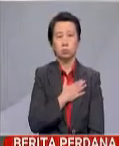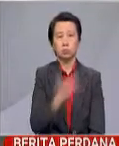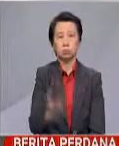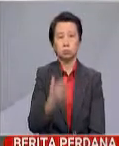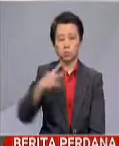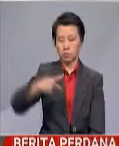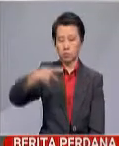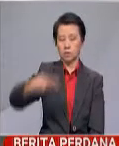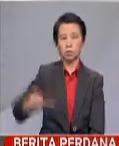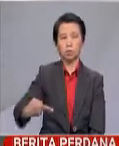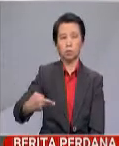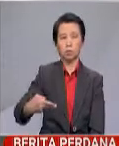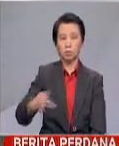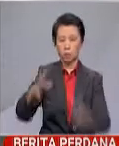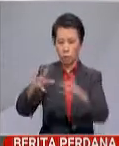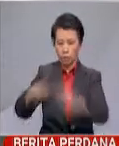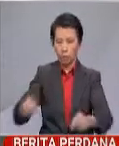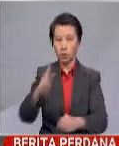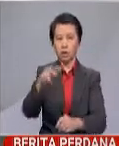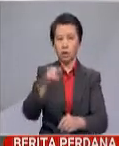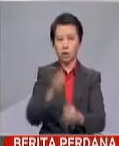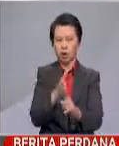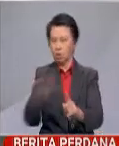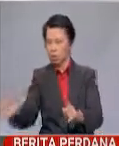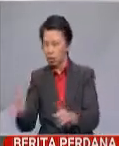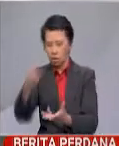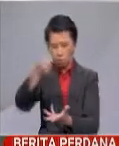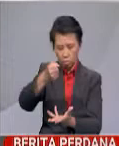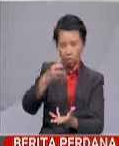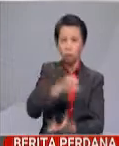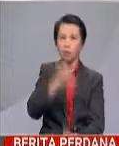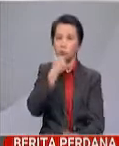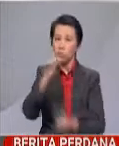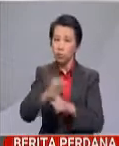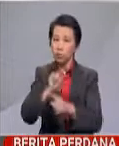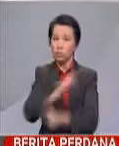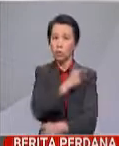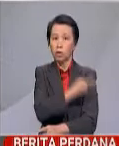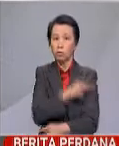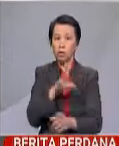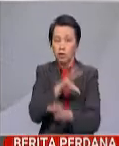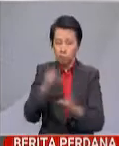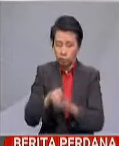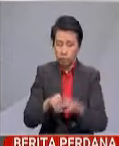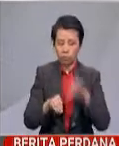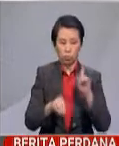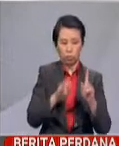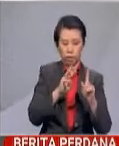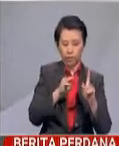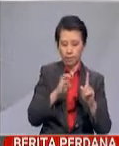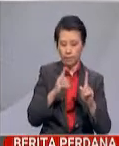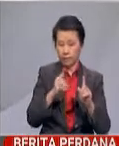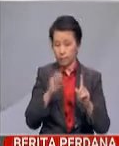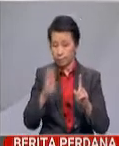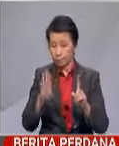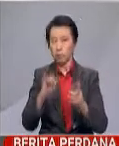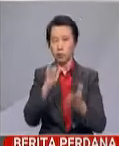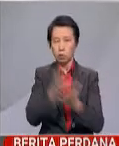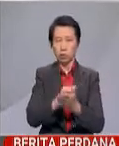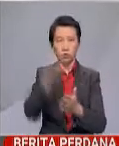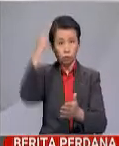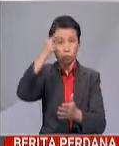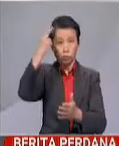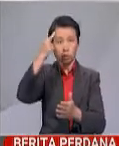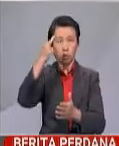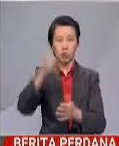Komitmen Pakatan Harapan membanteras kes penyelewengan dana dan salah guna kuasa termasuk skandal 1MDB menjadi antara